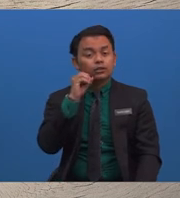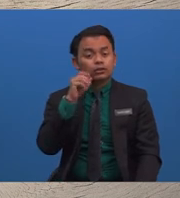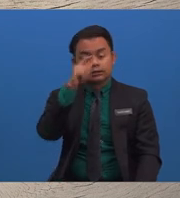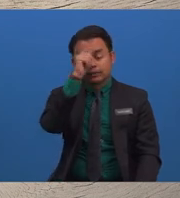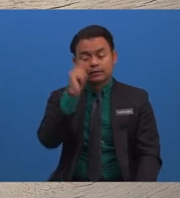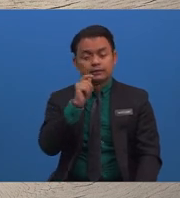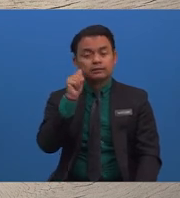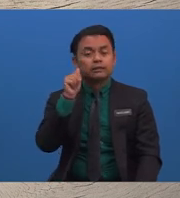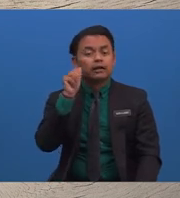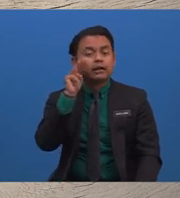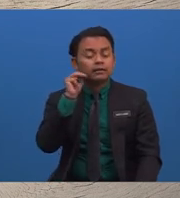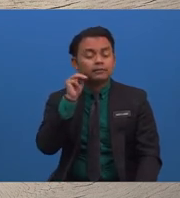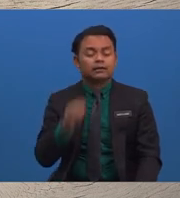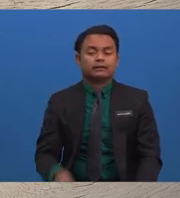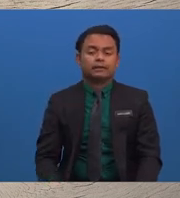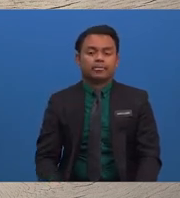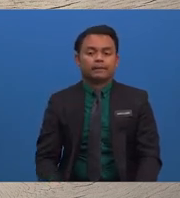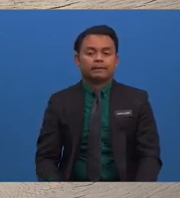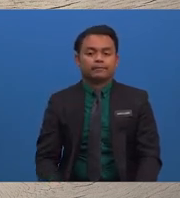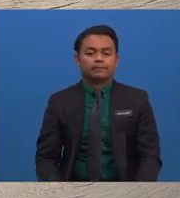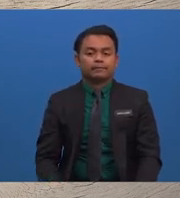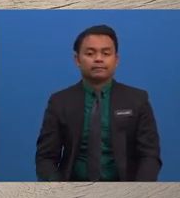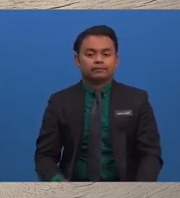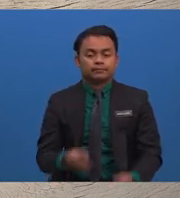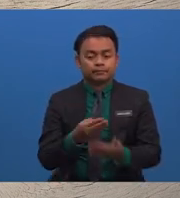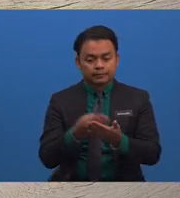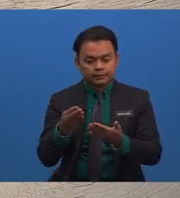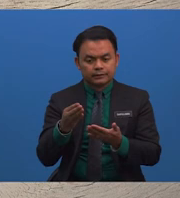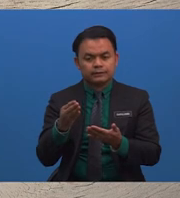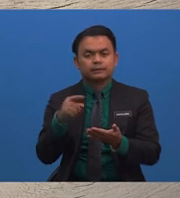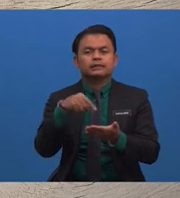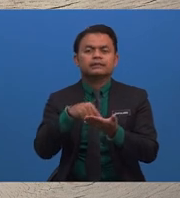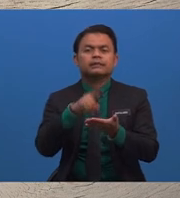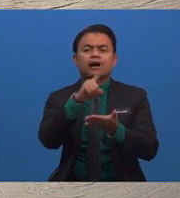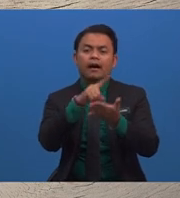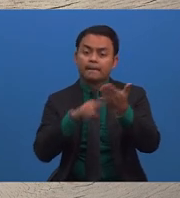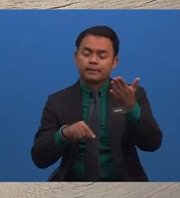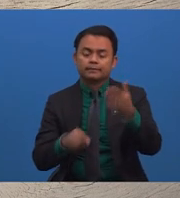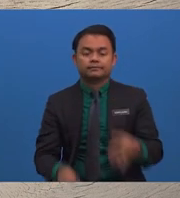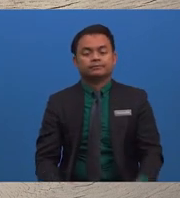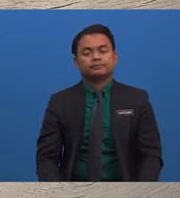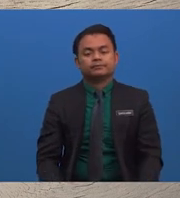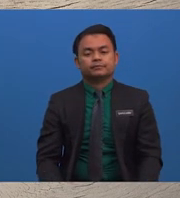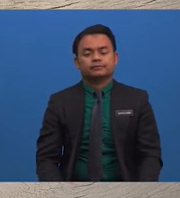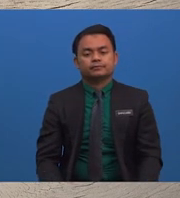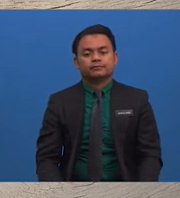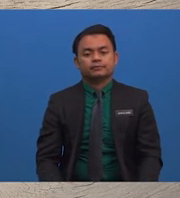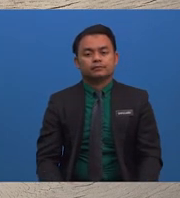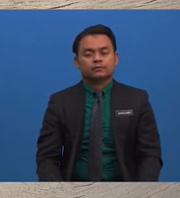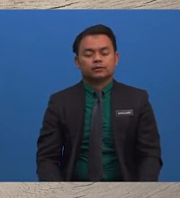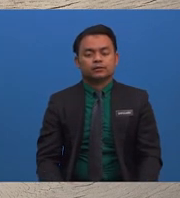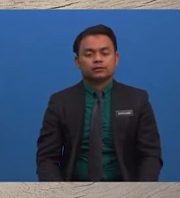Kemudian, bagi ibu saya buat sandwich sardin ialah siapakah yang membuat